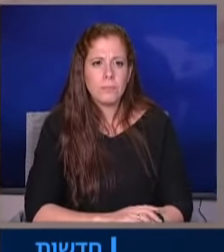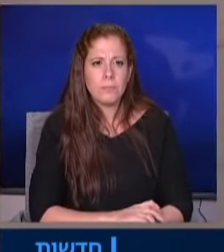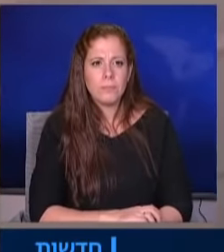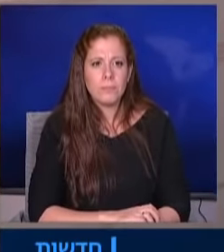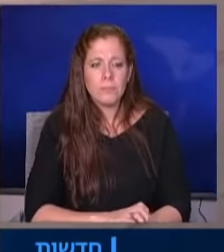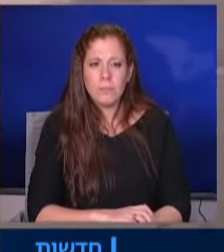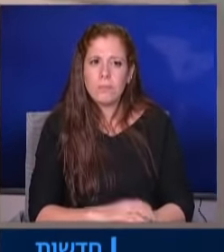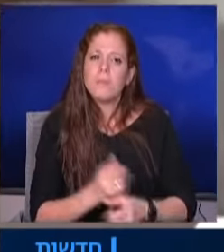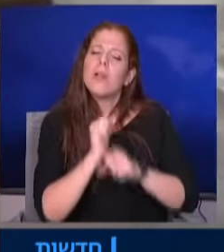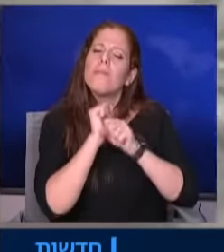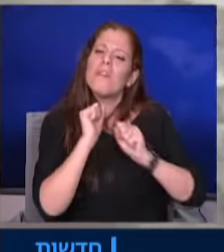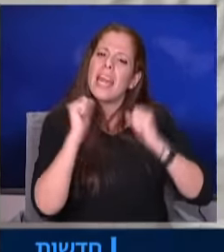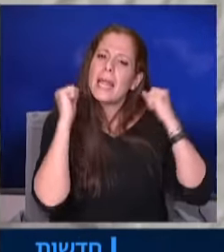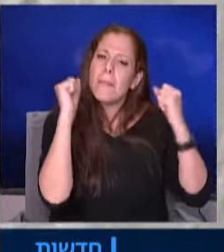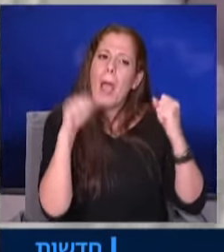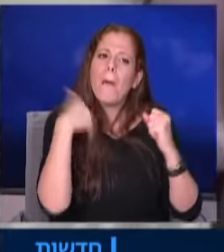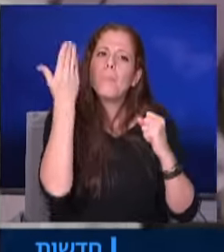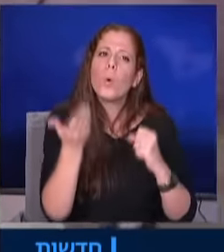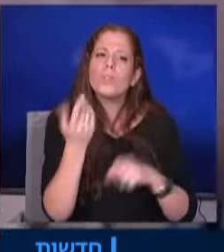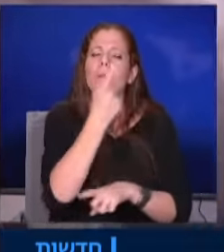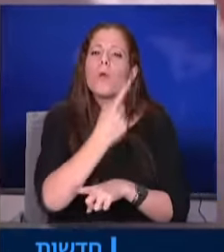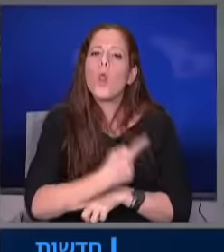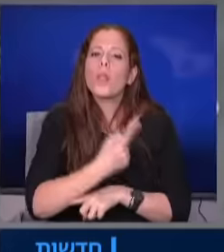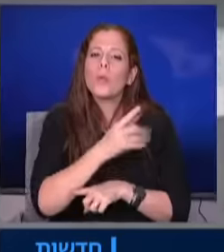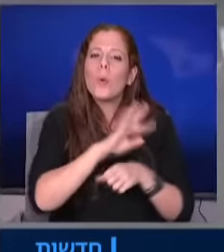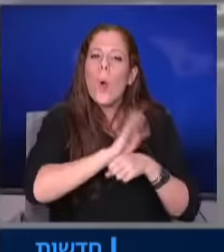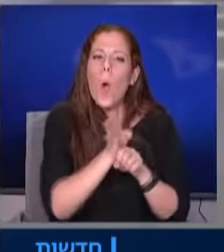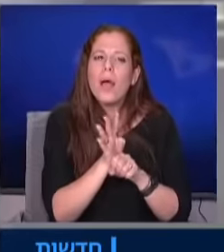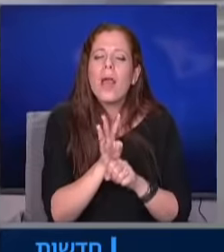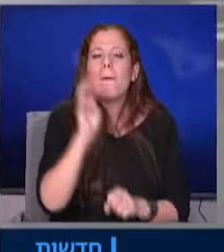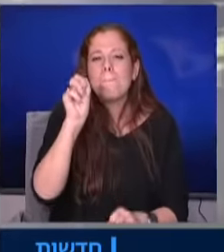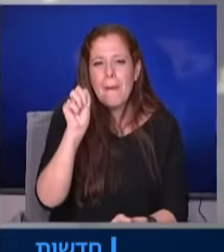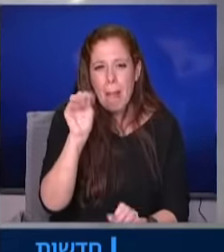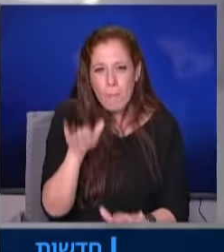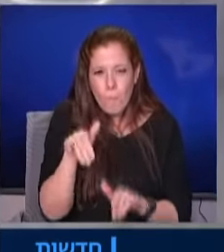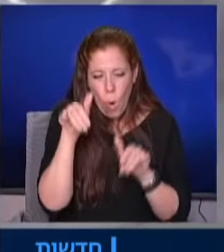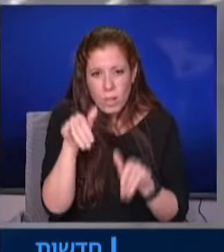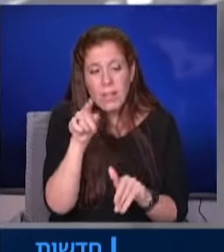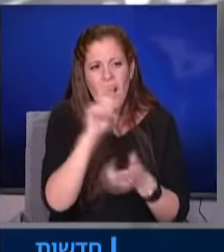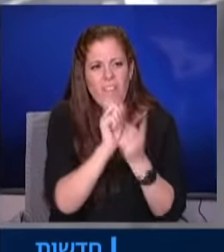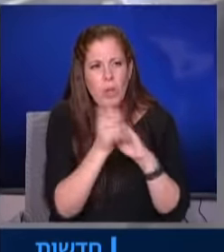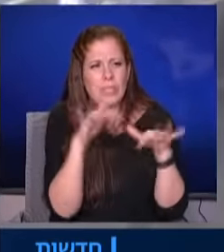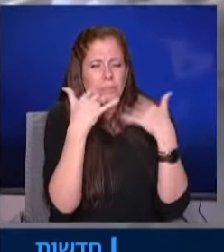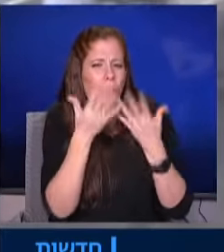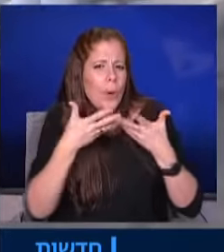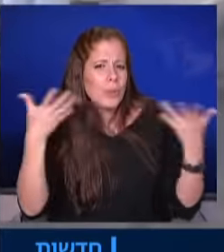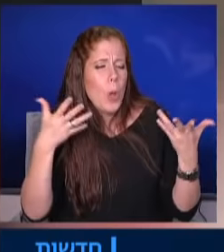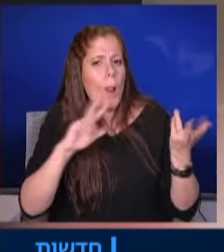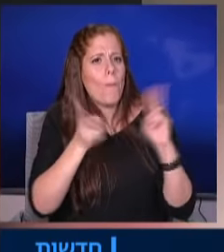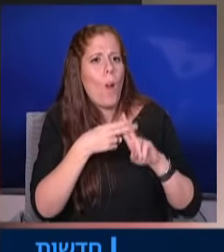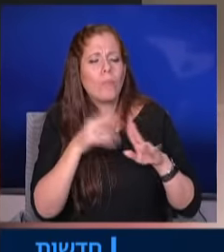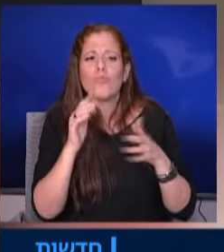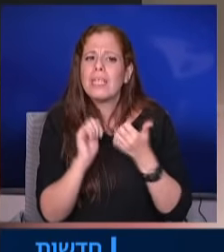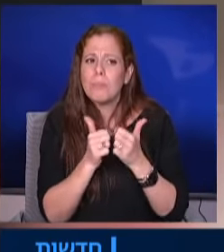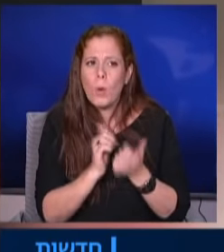מפגני תמיכה מאולתרים מחוץ למלונית קורונה בפרברי מלבורן הפכו להיות הסיפור הגדול בעולם הספורט בימים האחרונים.